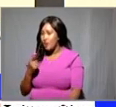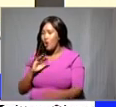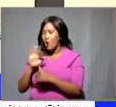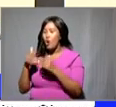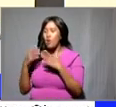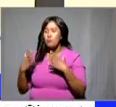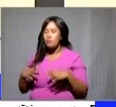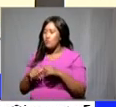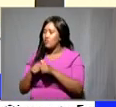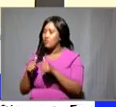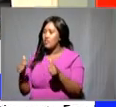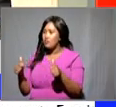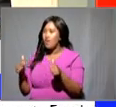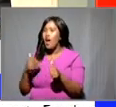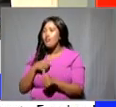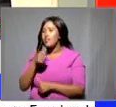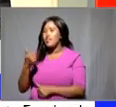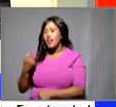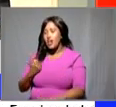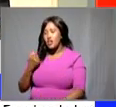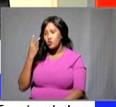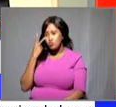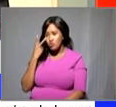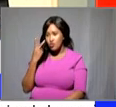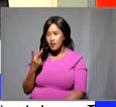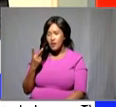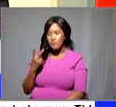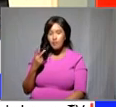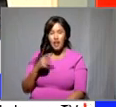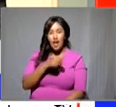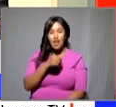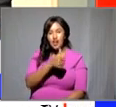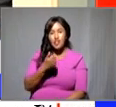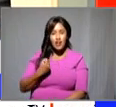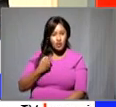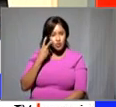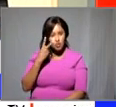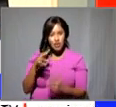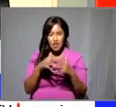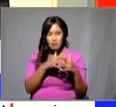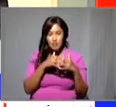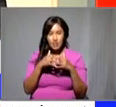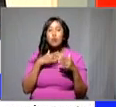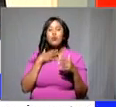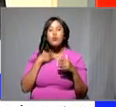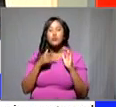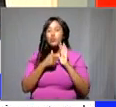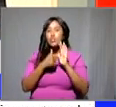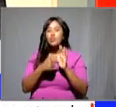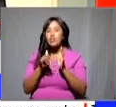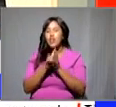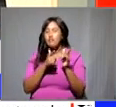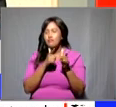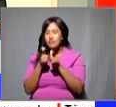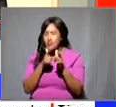matire na thina he mwiri tutuonire kuria murimo mona US na nonyede Brenda no tuthakire tu